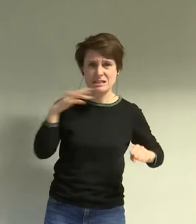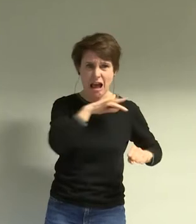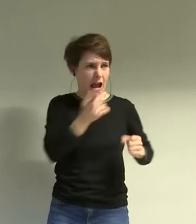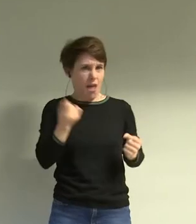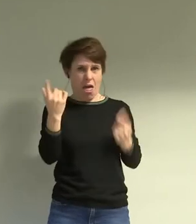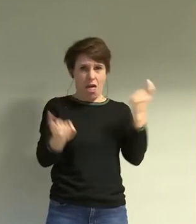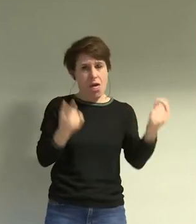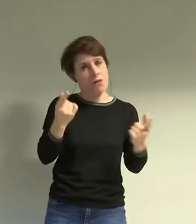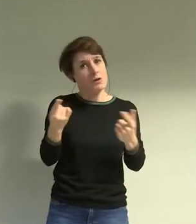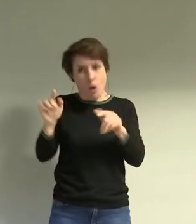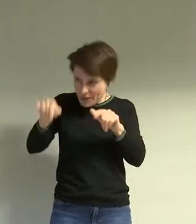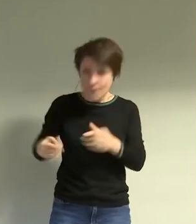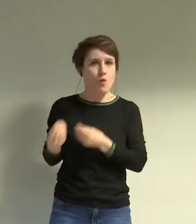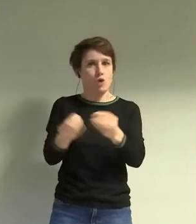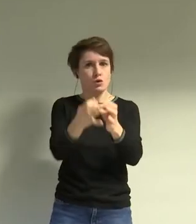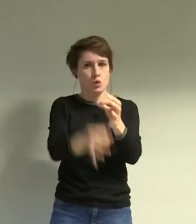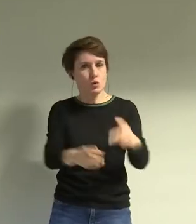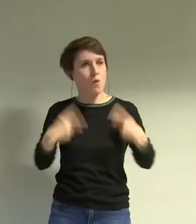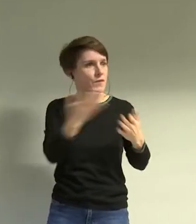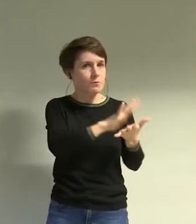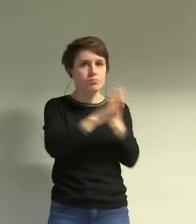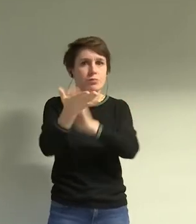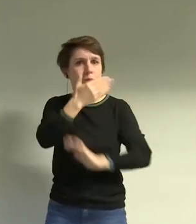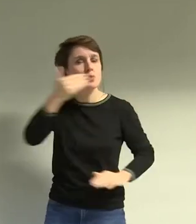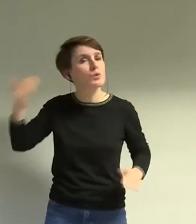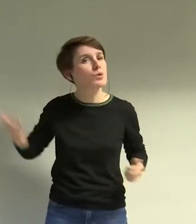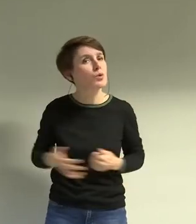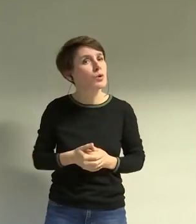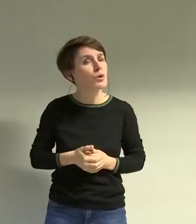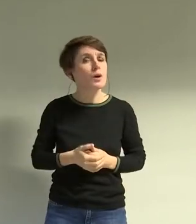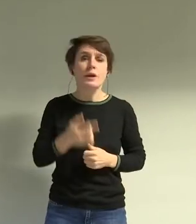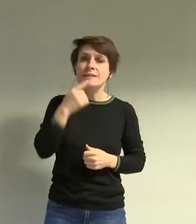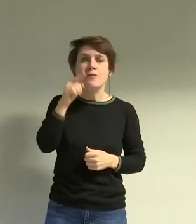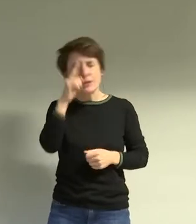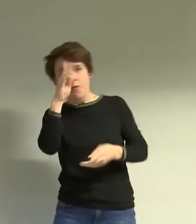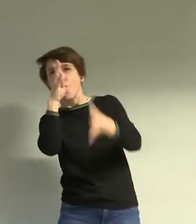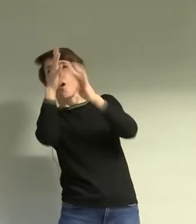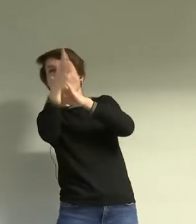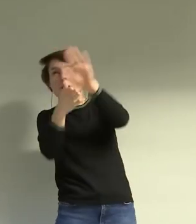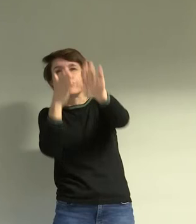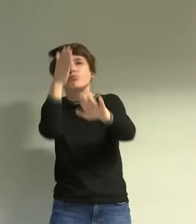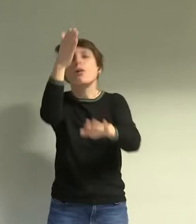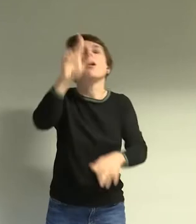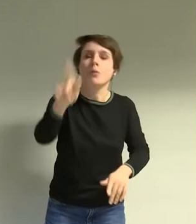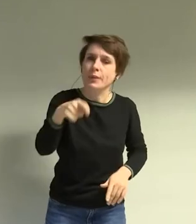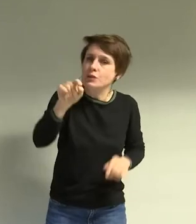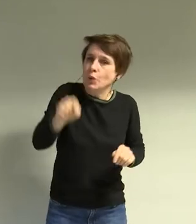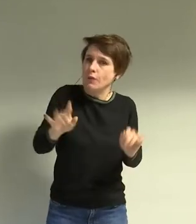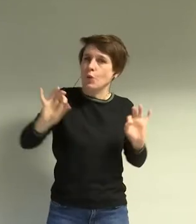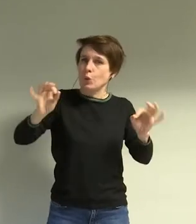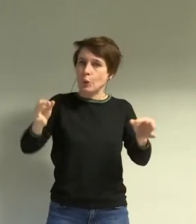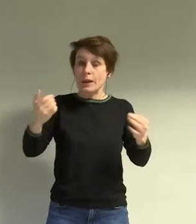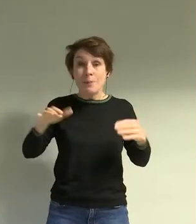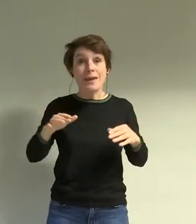suite un peu mieux qu'elles s'inscrivent dans une perspective plus lointaines et plus large évidemment mais il faudrait commencer par